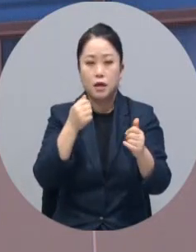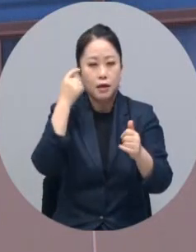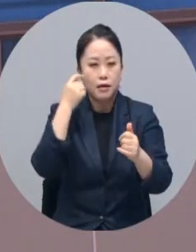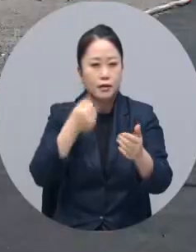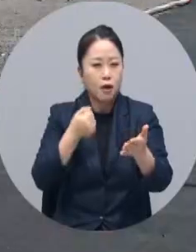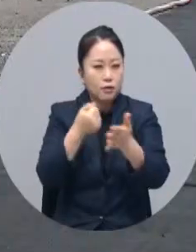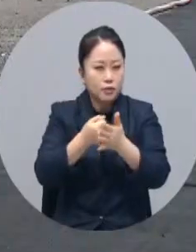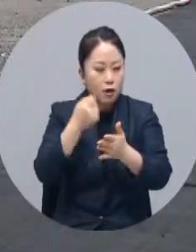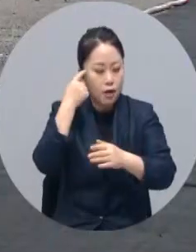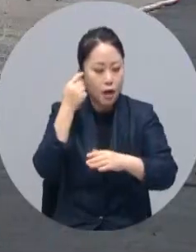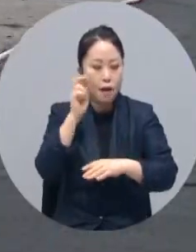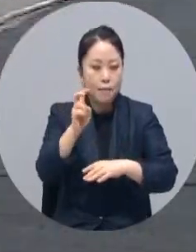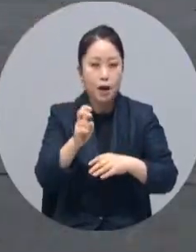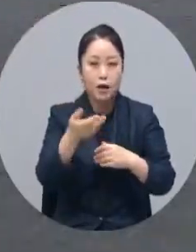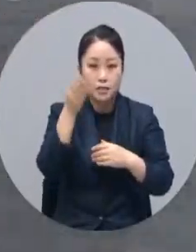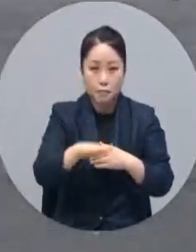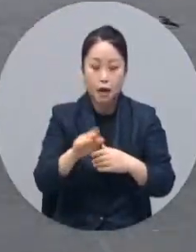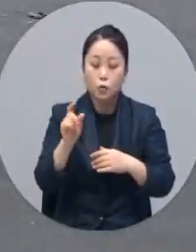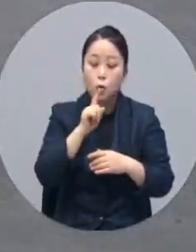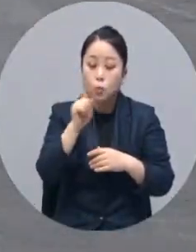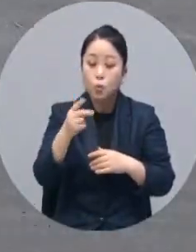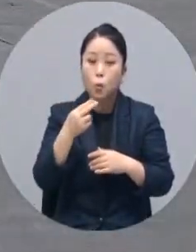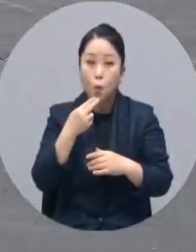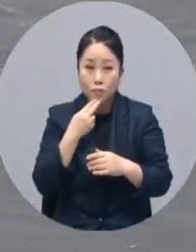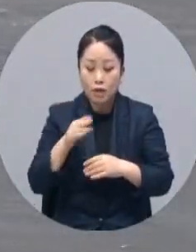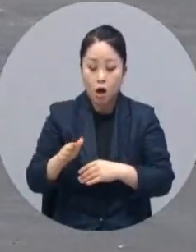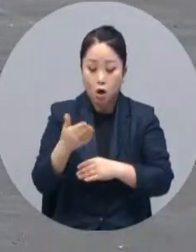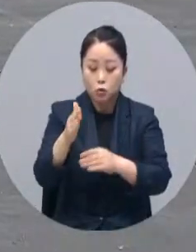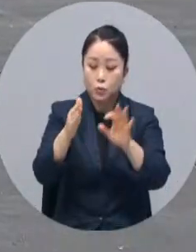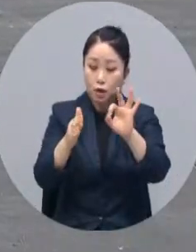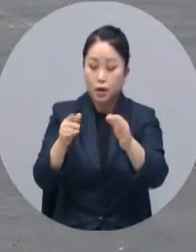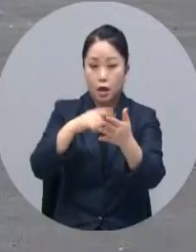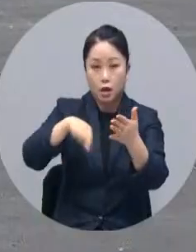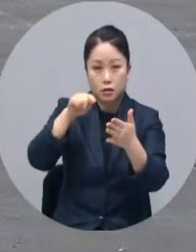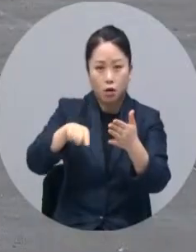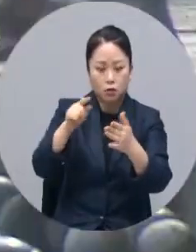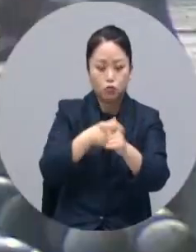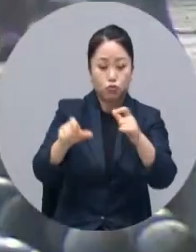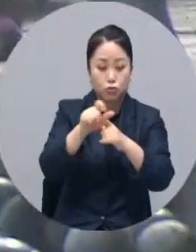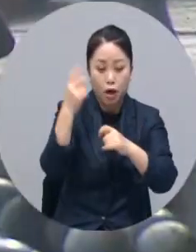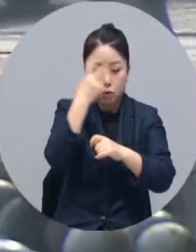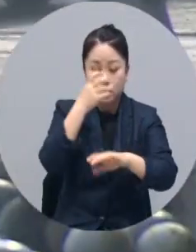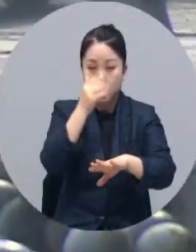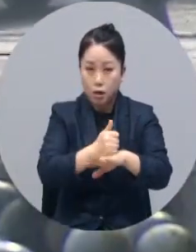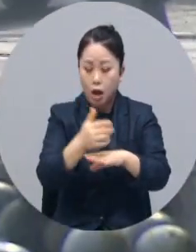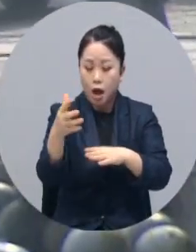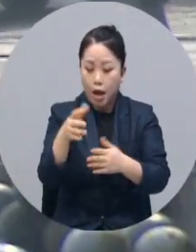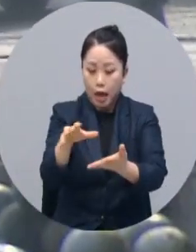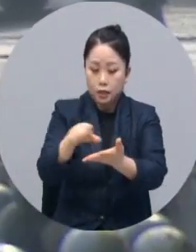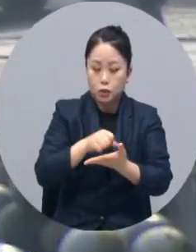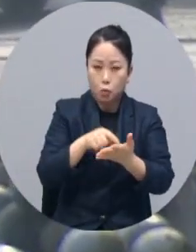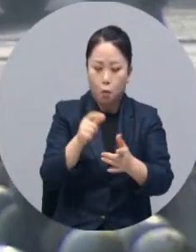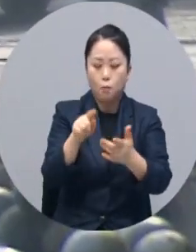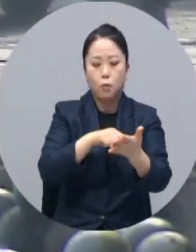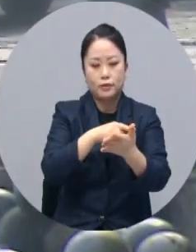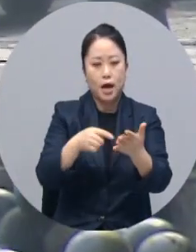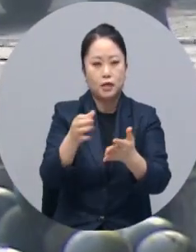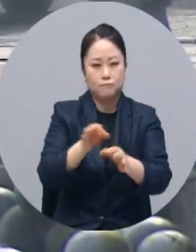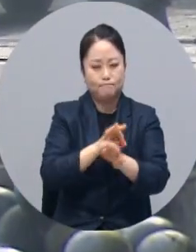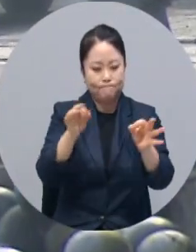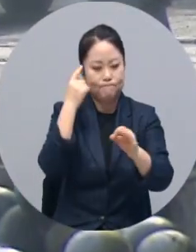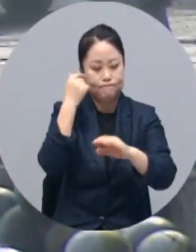제기하지 않은 개 어개 어민들에 대해선 추가 용역 결과를 토대로 보상금을 지급할 예정이라고 밝혔습니다 MBC